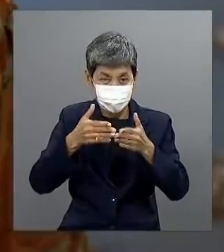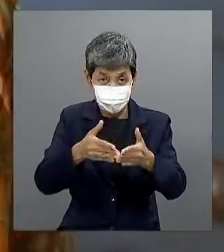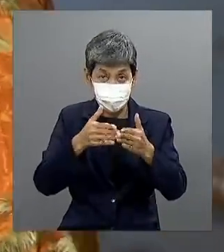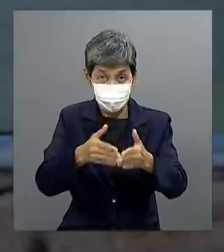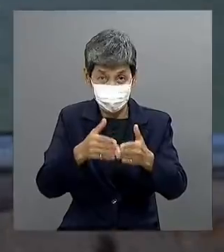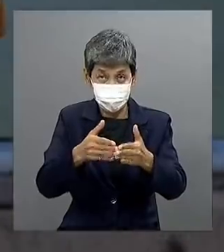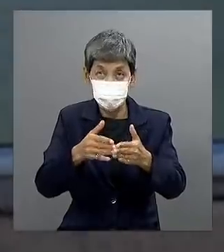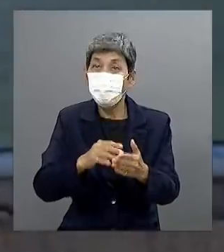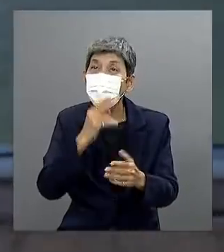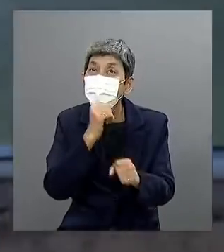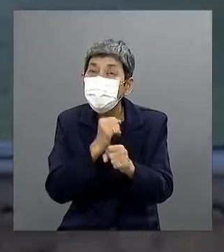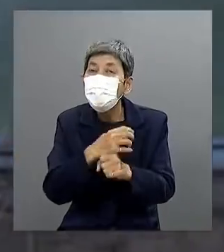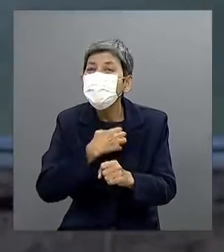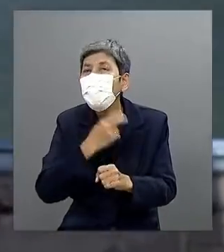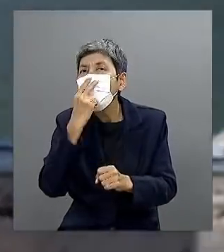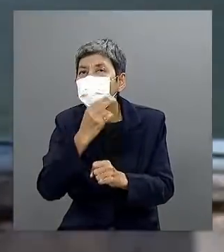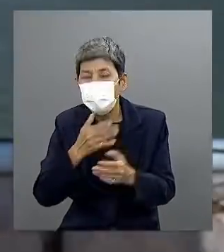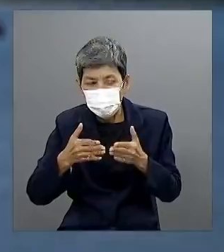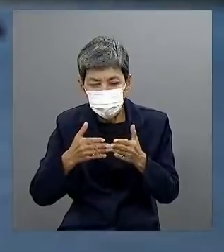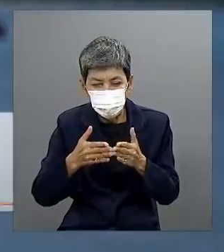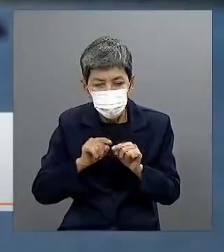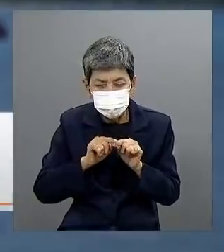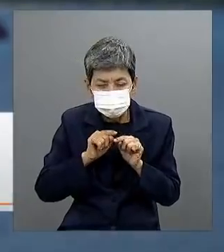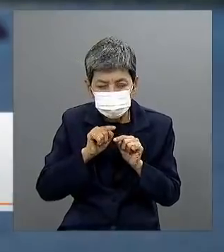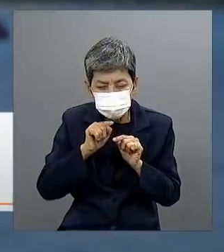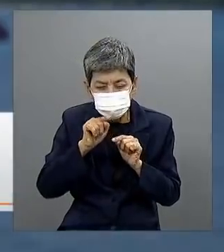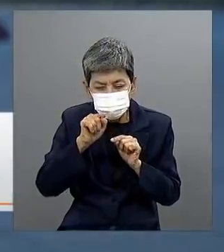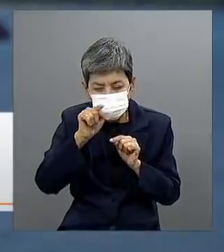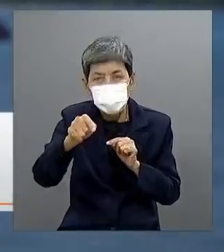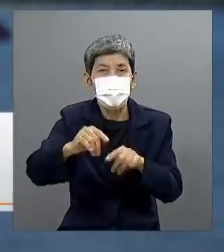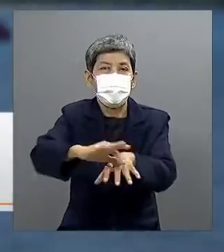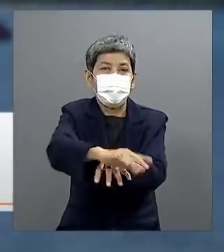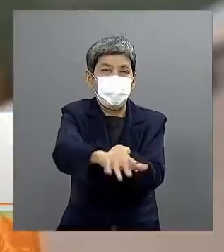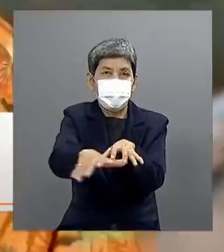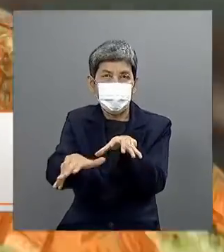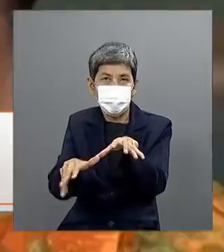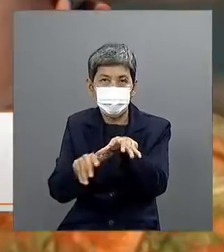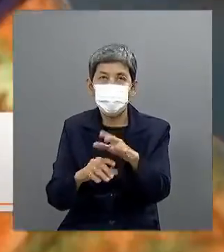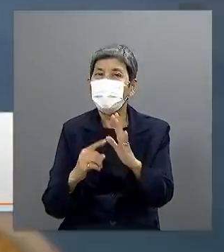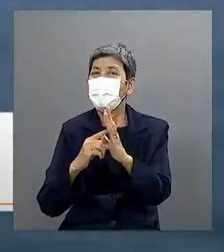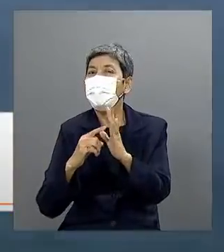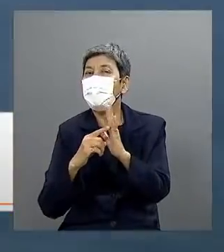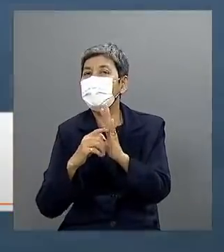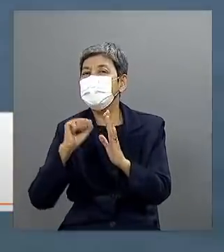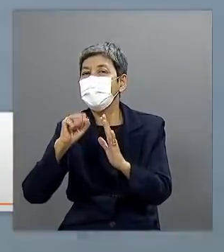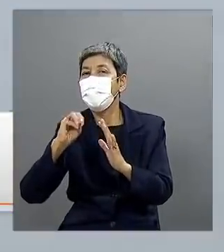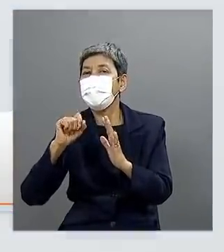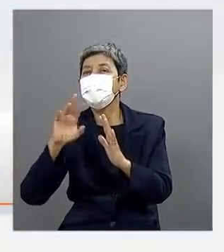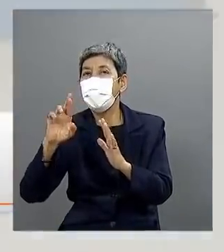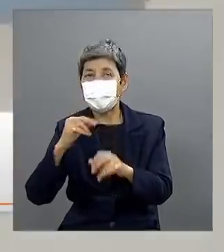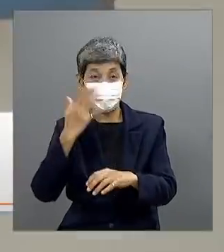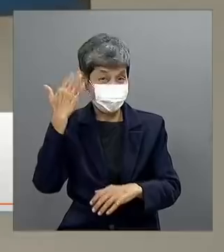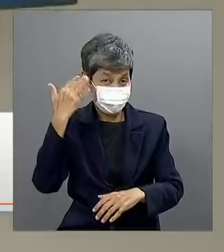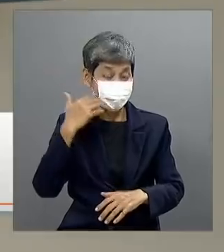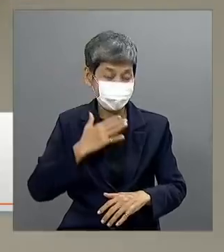พื่อที่จะรอโดยสารเรือข้ามไปยังแหล่งเรียนรู้ทางธรรมชาติอย่างเกาะแสมสารครับหลังจากที่ครั้งที่แล้วเราได้เดิน